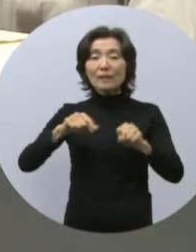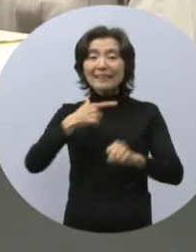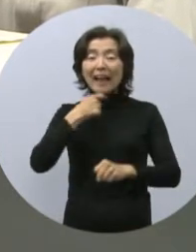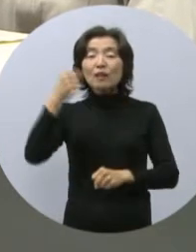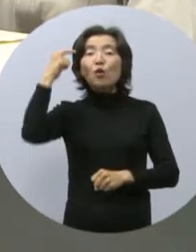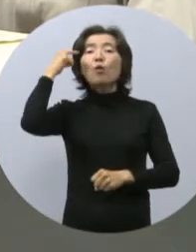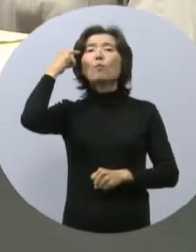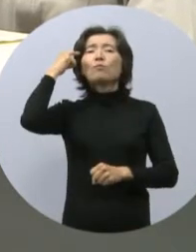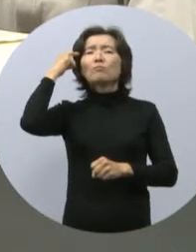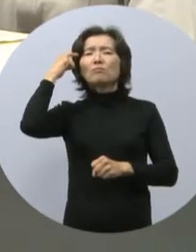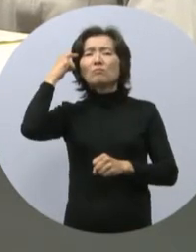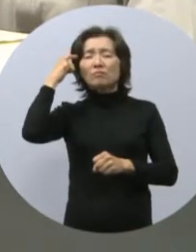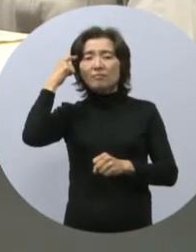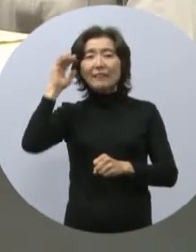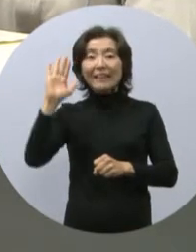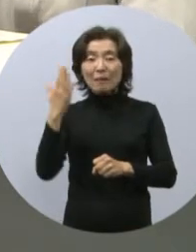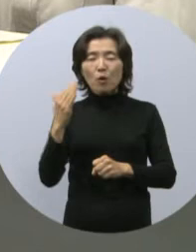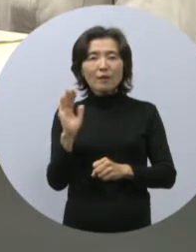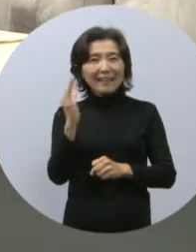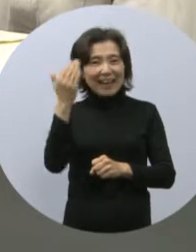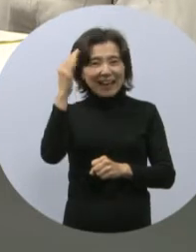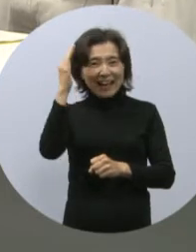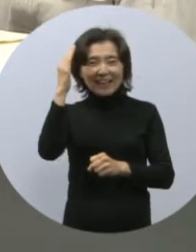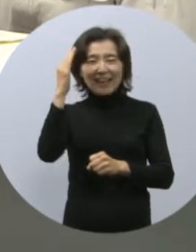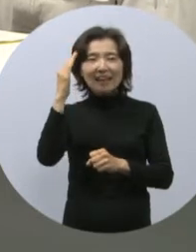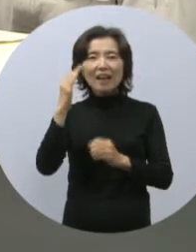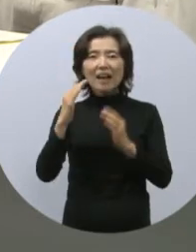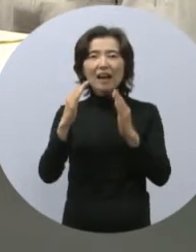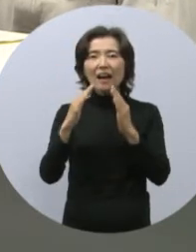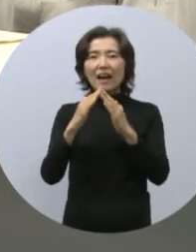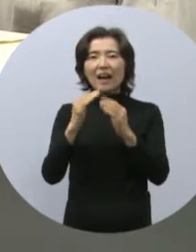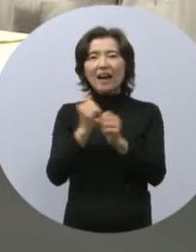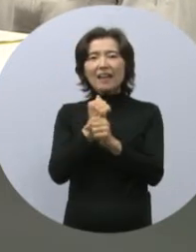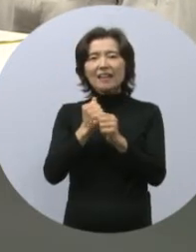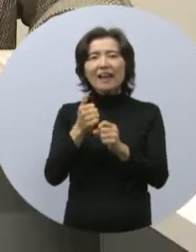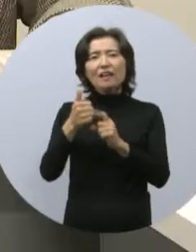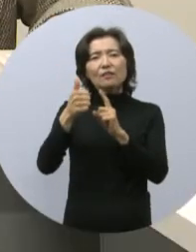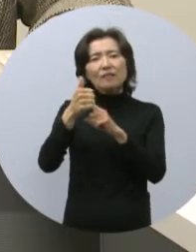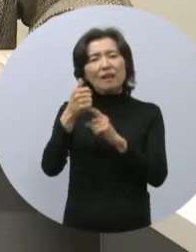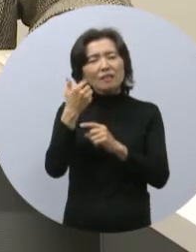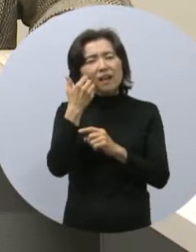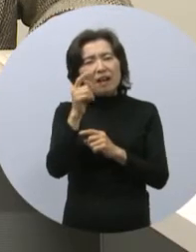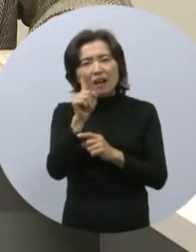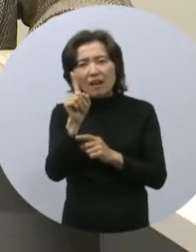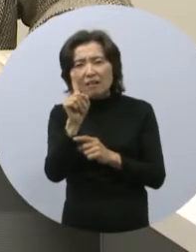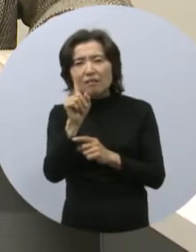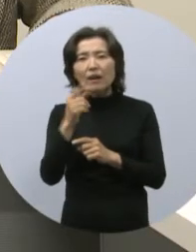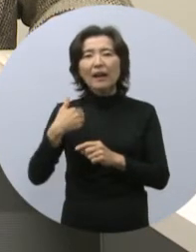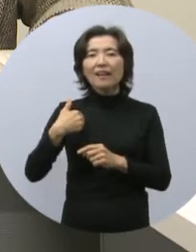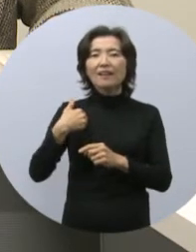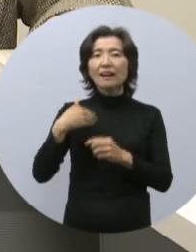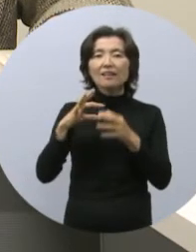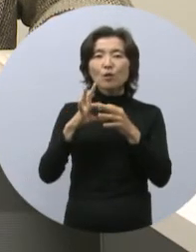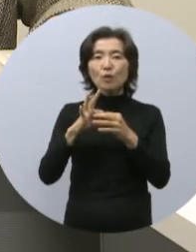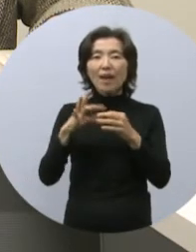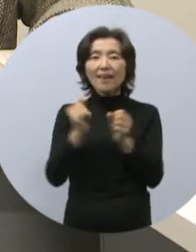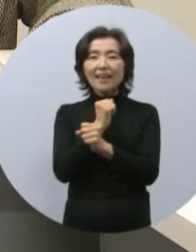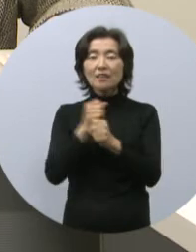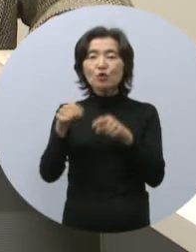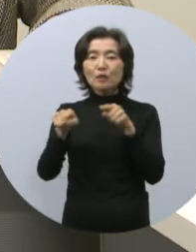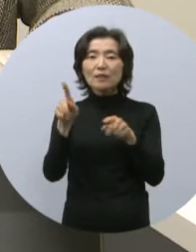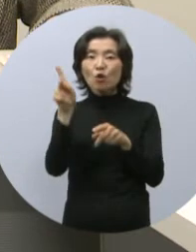になりました。しかしなかなか思うような大工さんに見当たらないんで、建築指導課の方にお邪魔しま